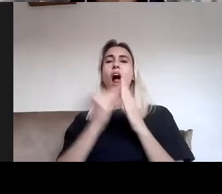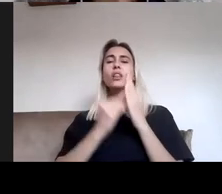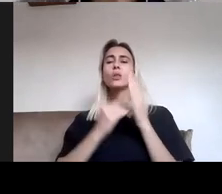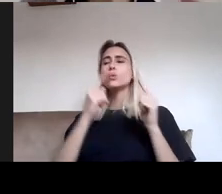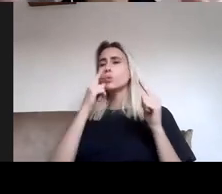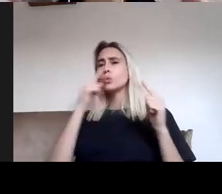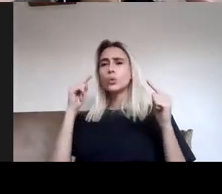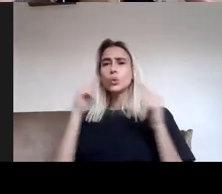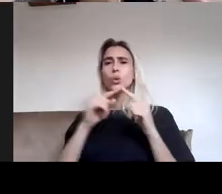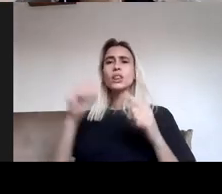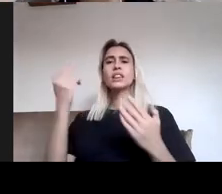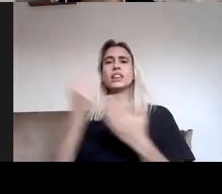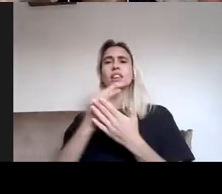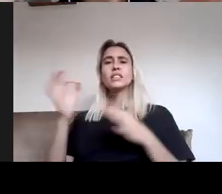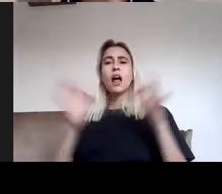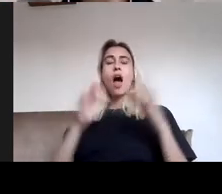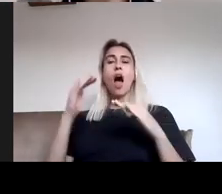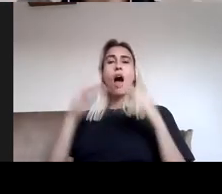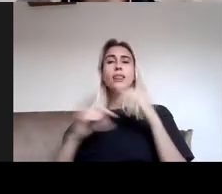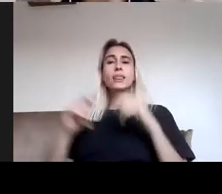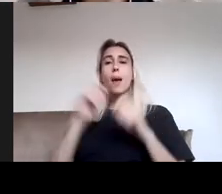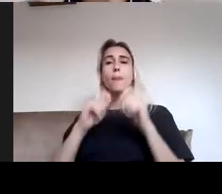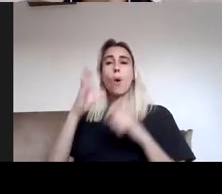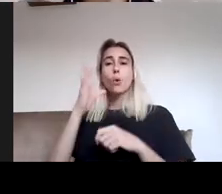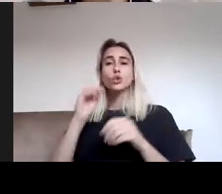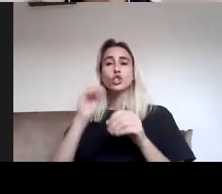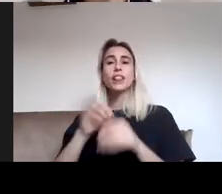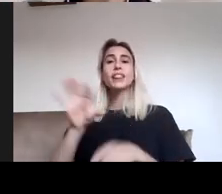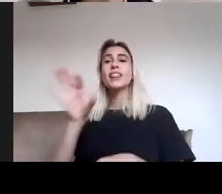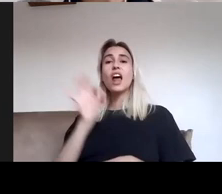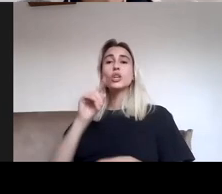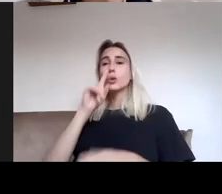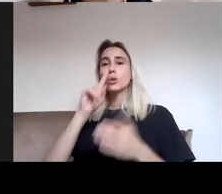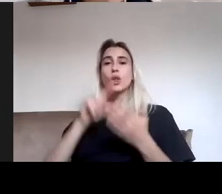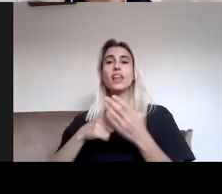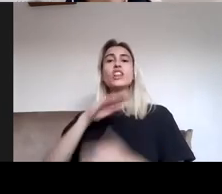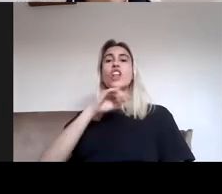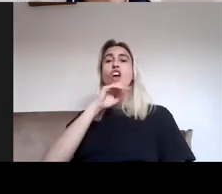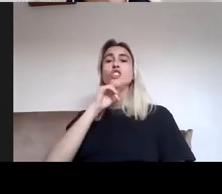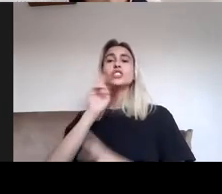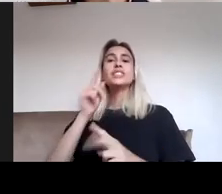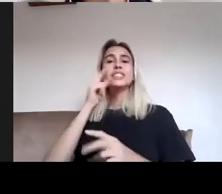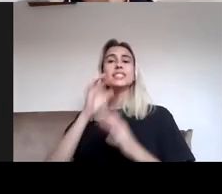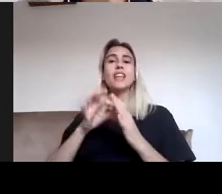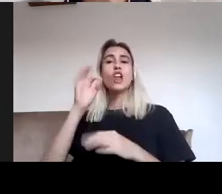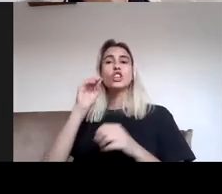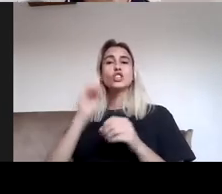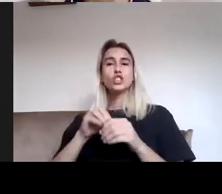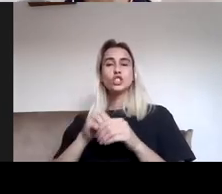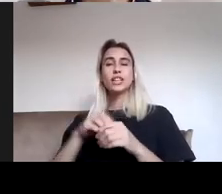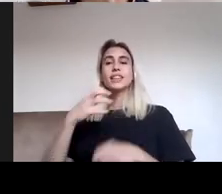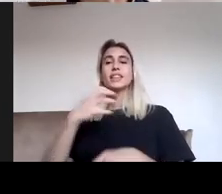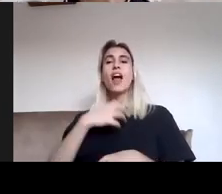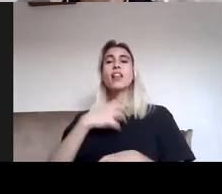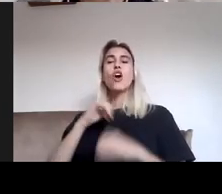bir altyapı oluşturduğu için tercih edildiği nokta yaşlı insanlar için. Yaşlı insanlar kendi